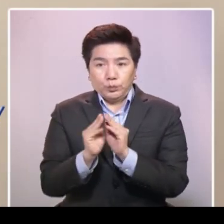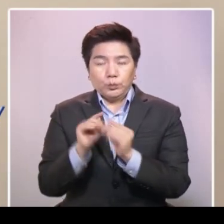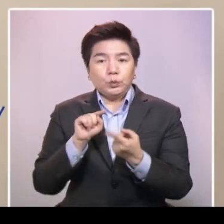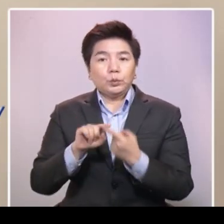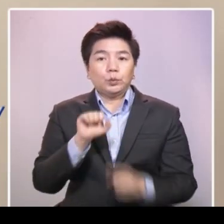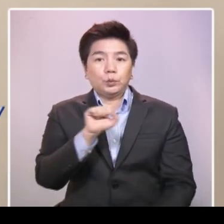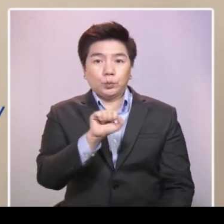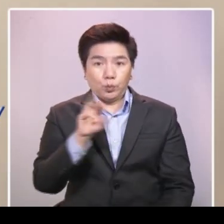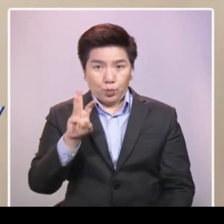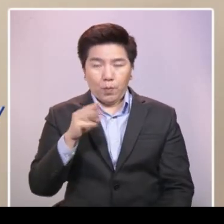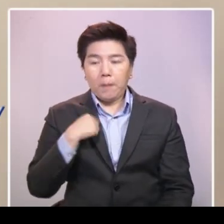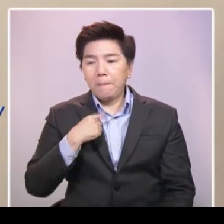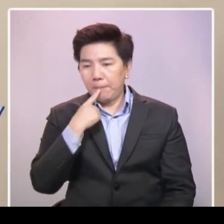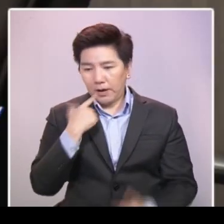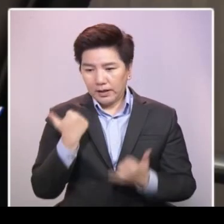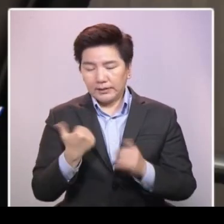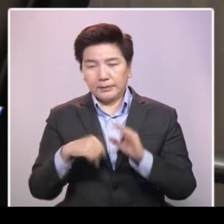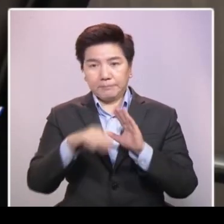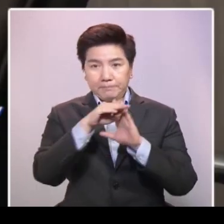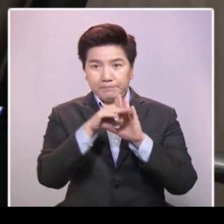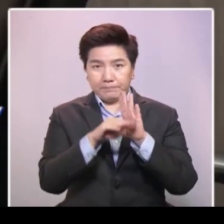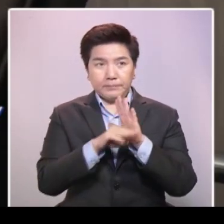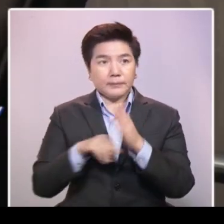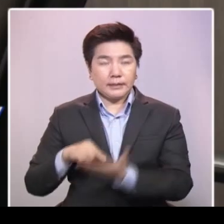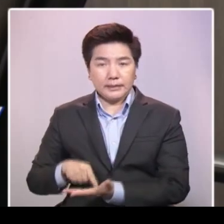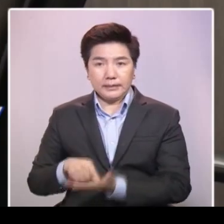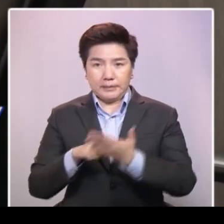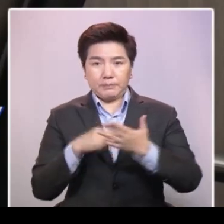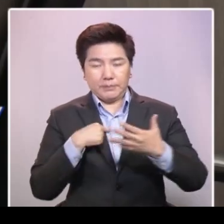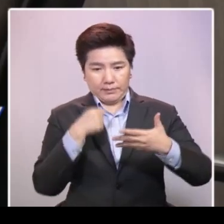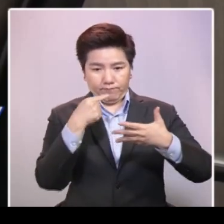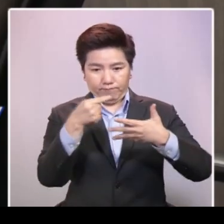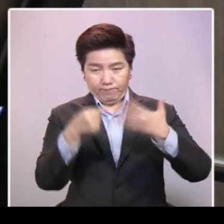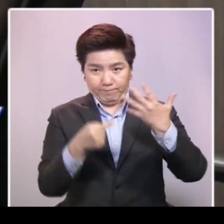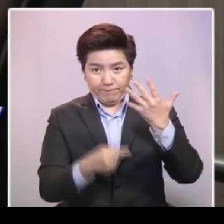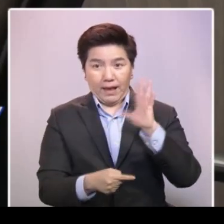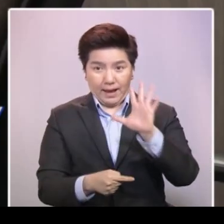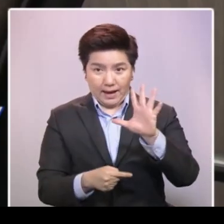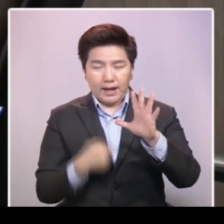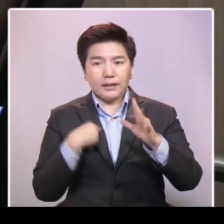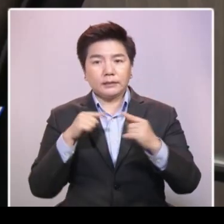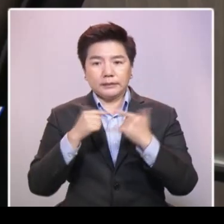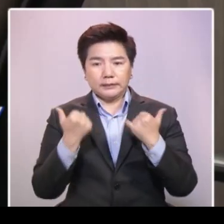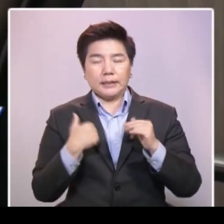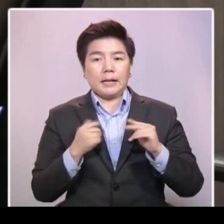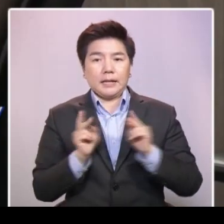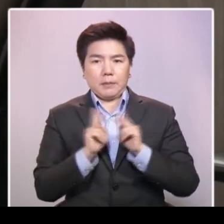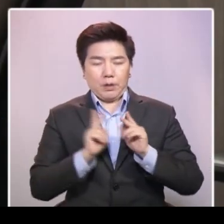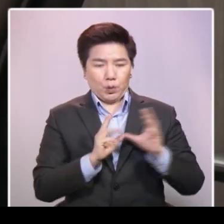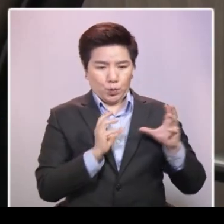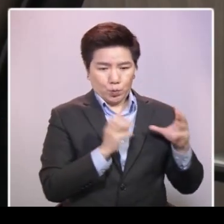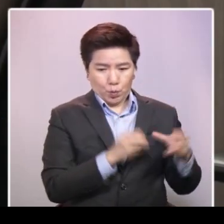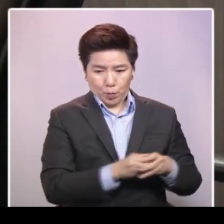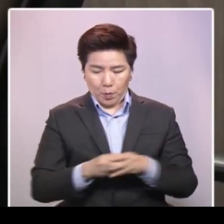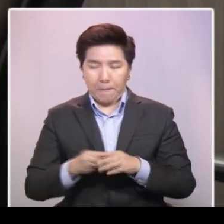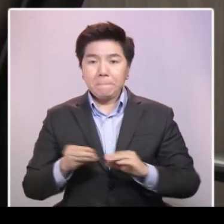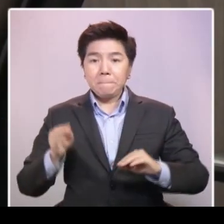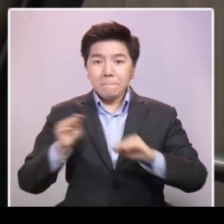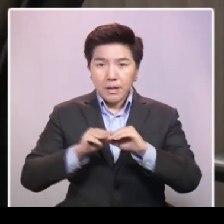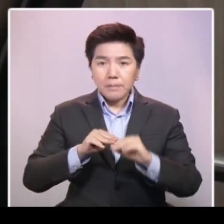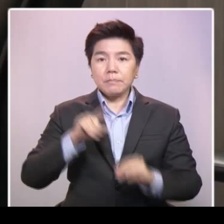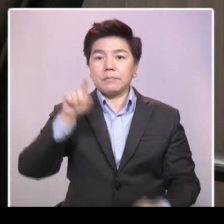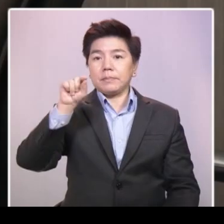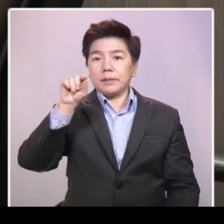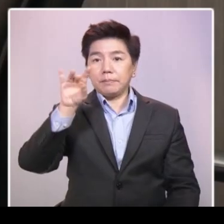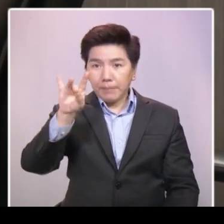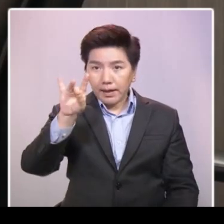วุฒิสภานะคะซึ่งก็ตามร่างเนี่ยมีการเสนอมา 5ร่างด้วยกันค่ะมีการเสนอจำนวนกรรมาธิการสามัญทั้งเพิ่มเป็น 28